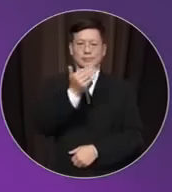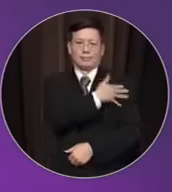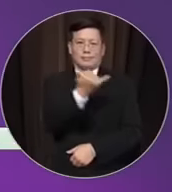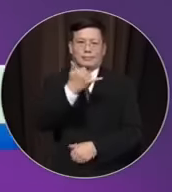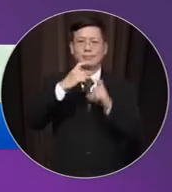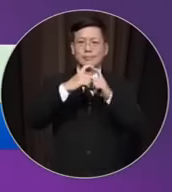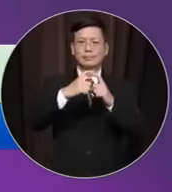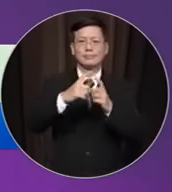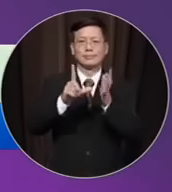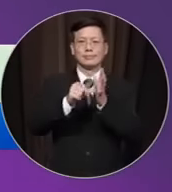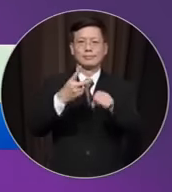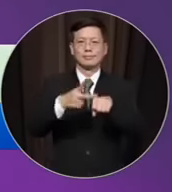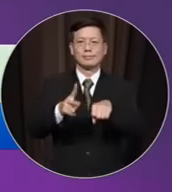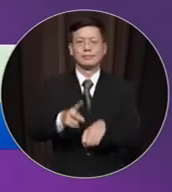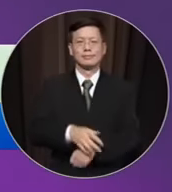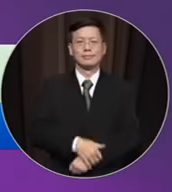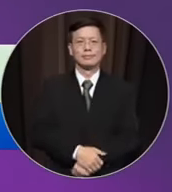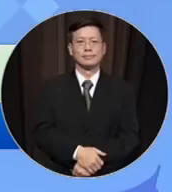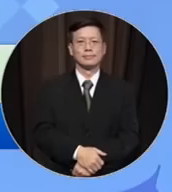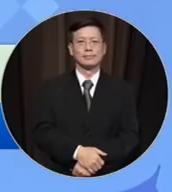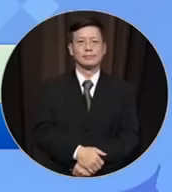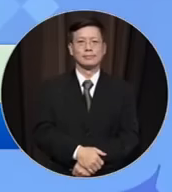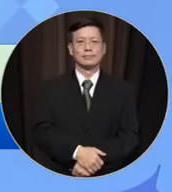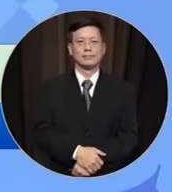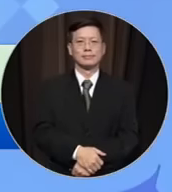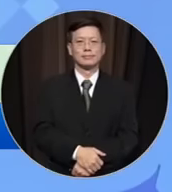仁先生回答，时间两分钟。